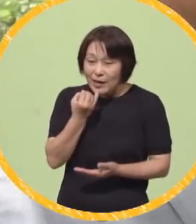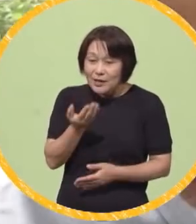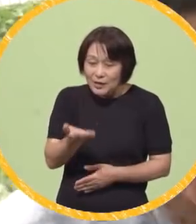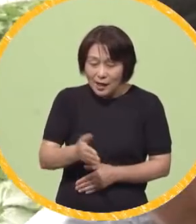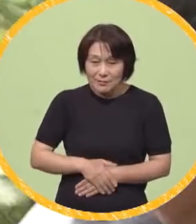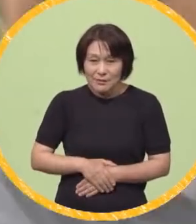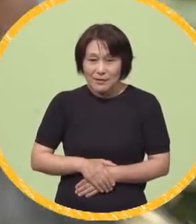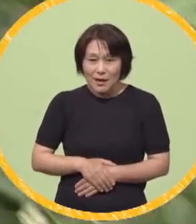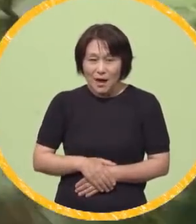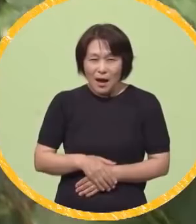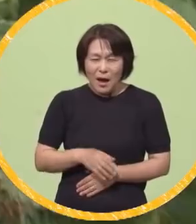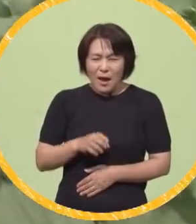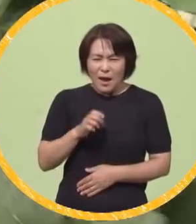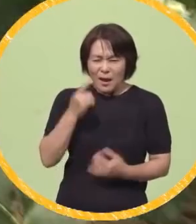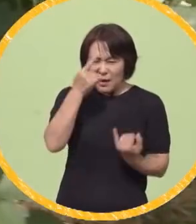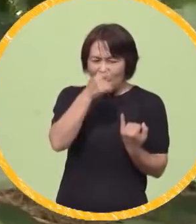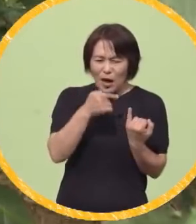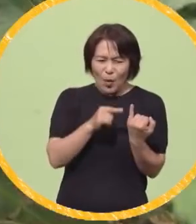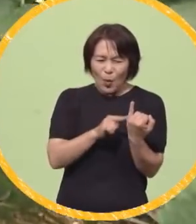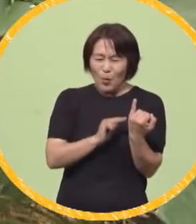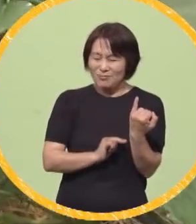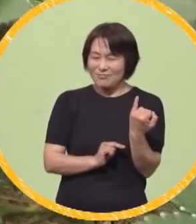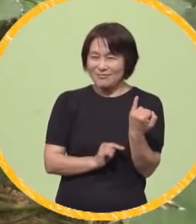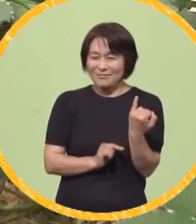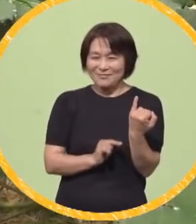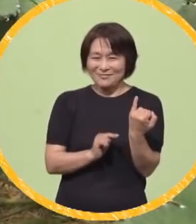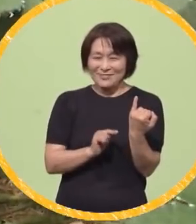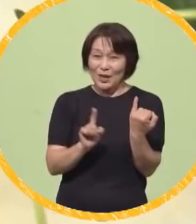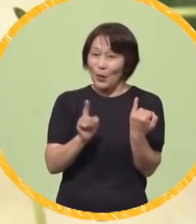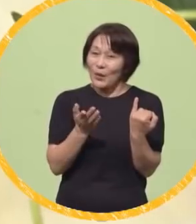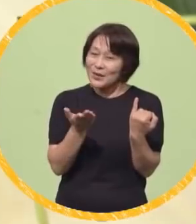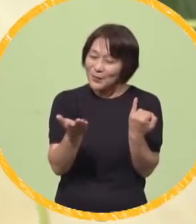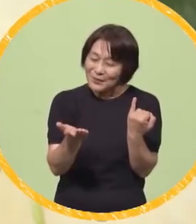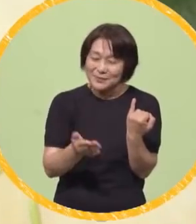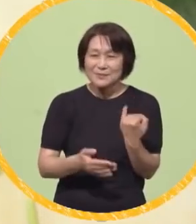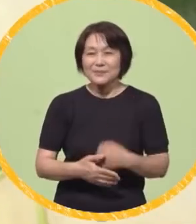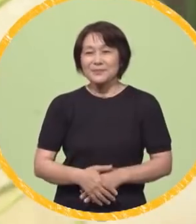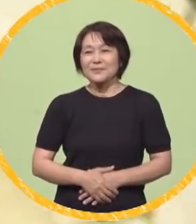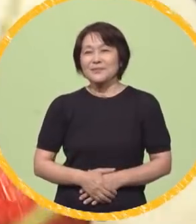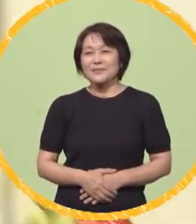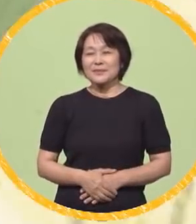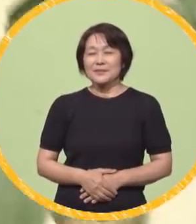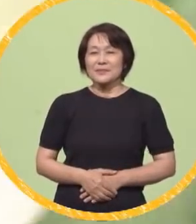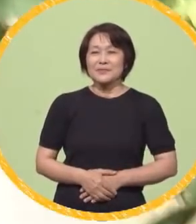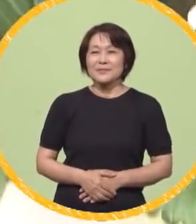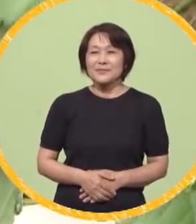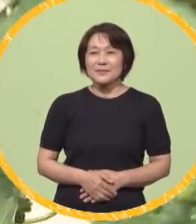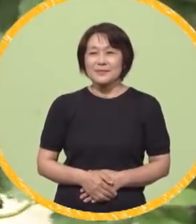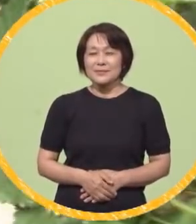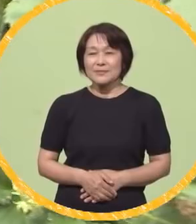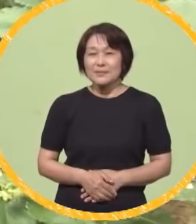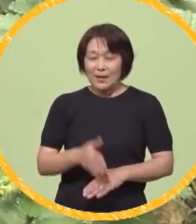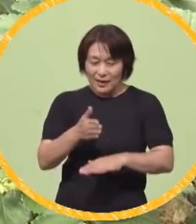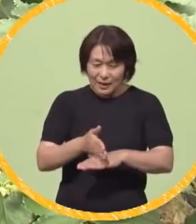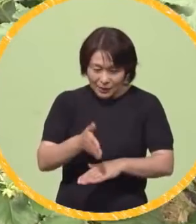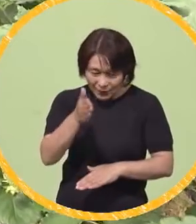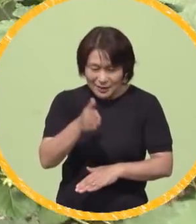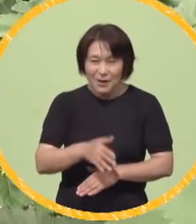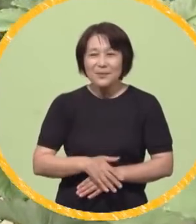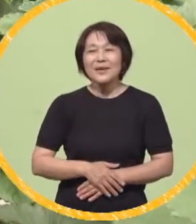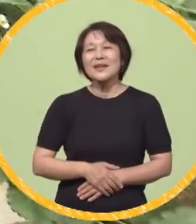とか言って顔に少し出ちゃってますけど、くまちゃんの運命やいかに。 おお、ありがとうござい